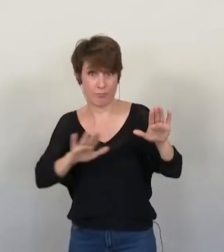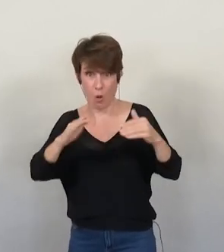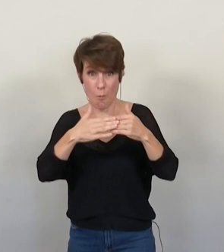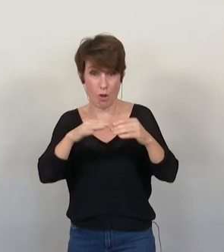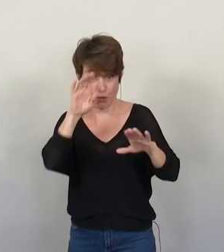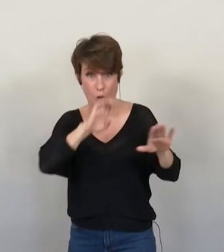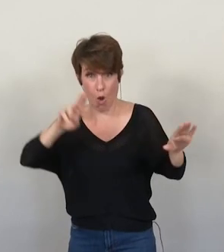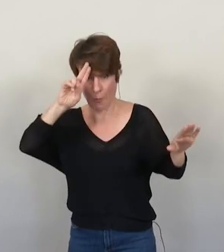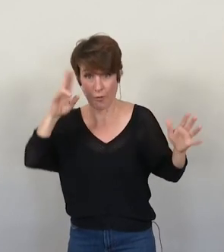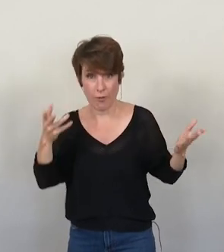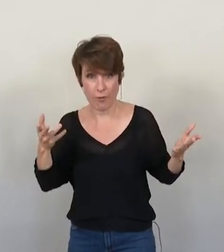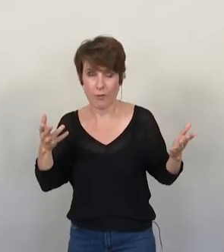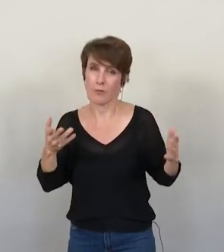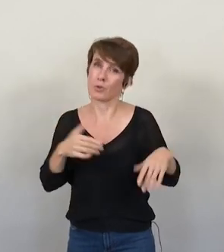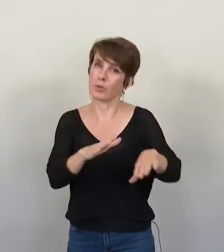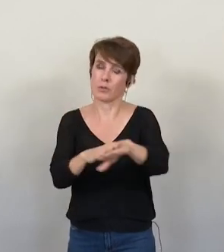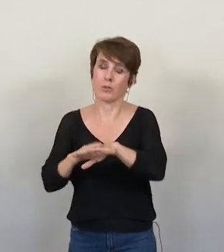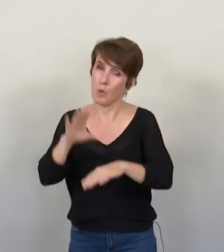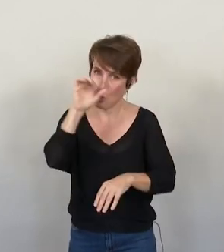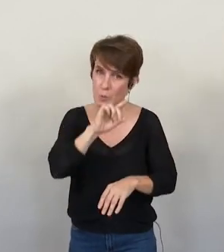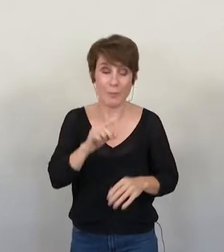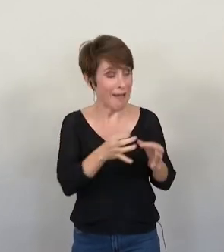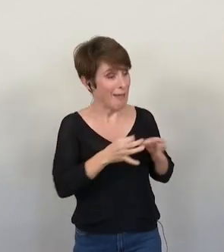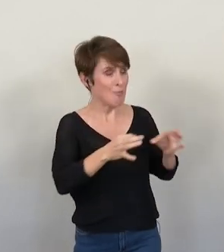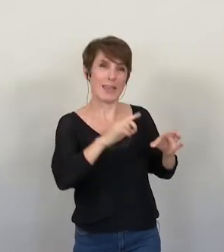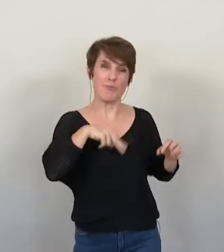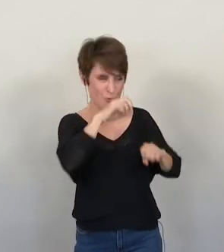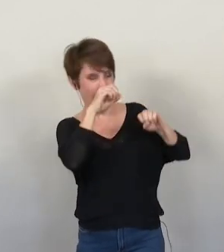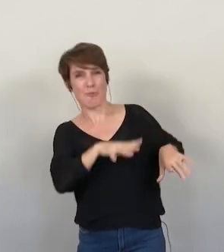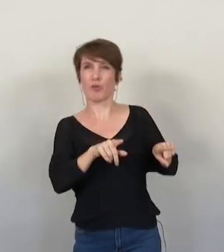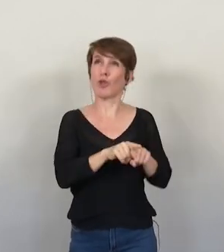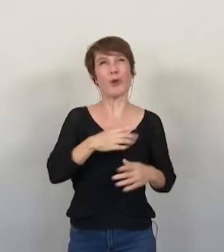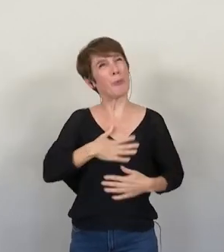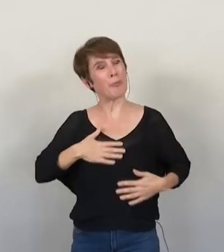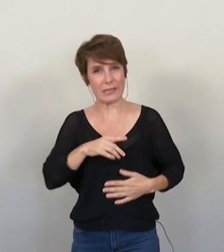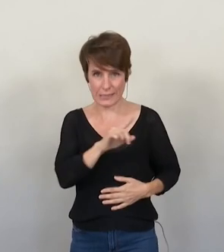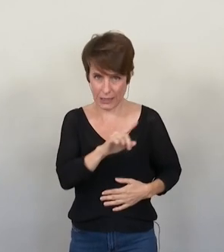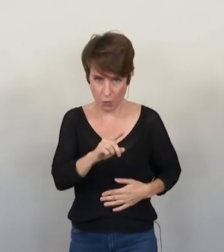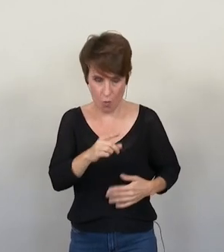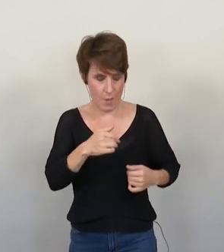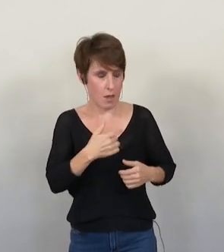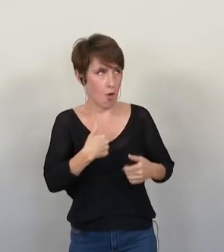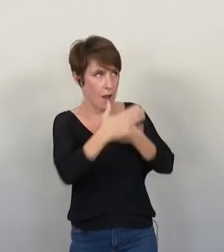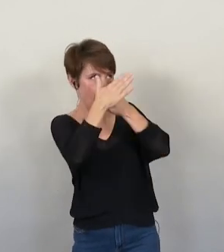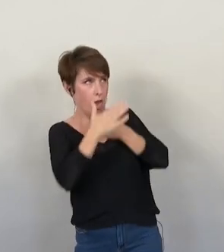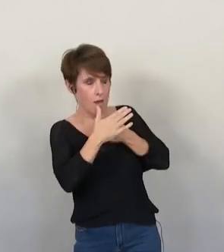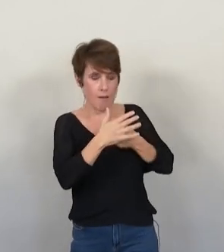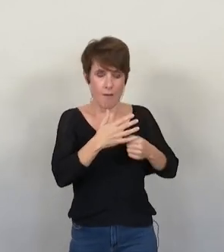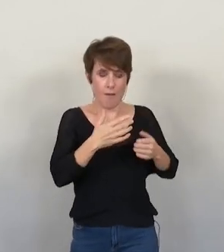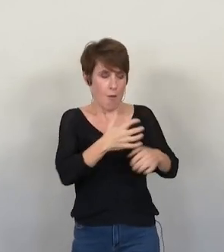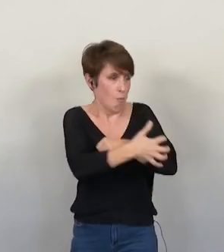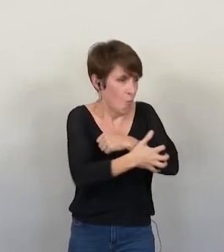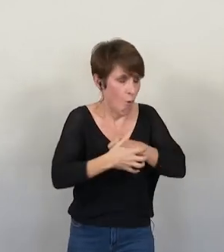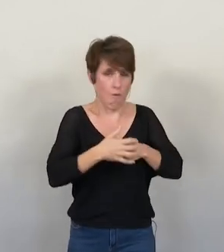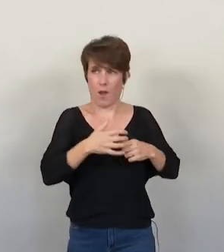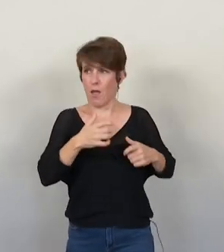on ne fuit que très très rarement son pays par plaisir mais plutôt du fait de l'oppression de la pauvreté des catastrophes